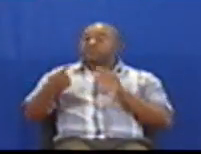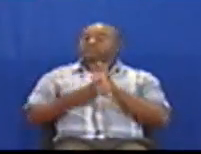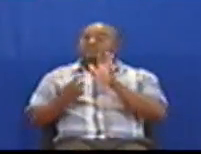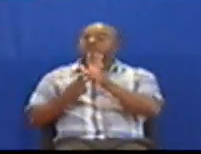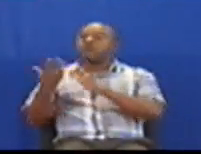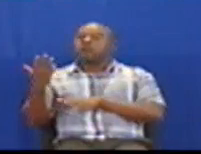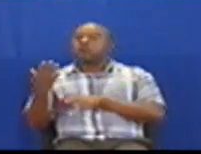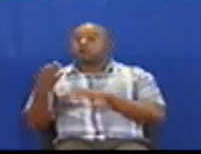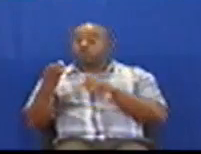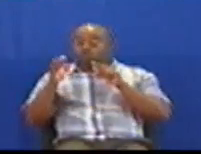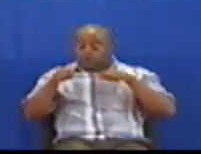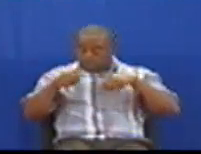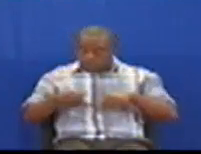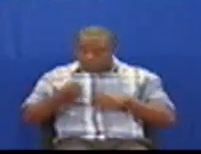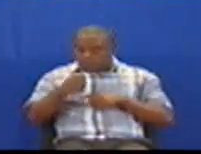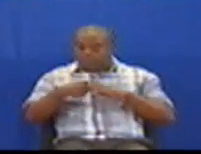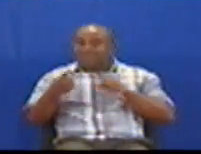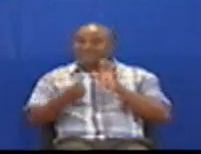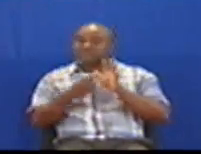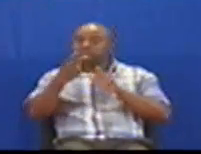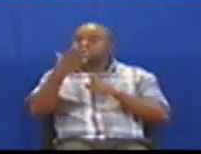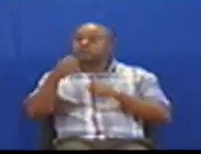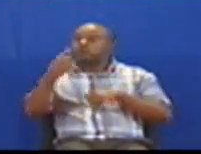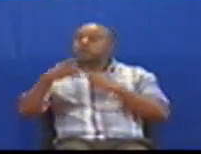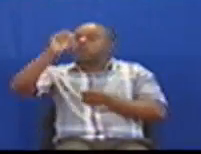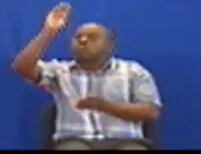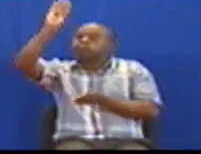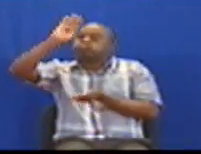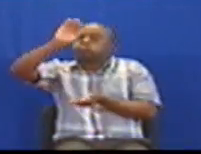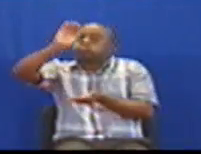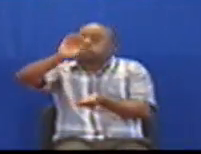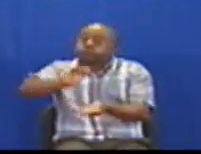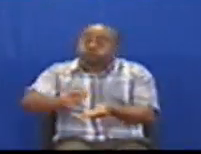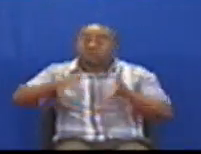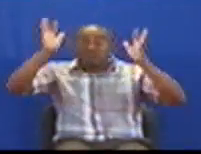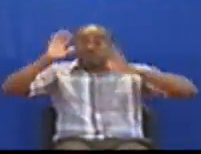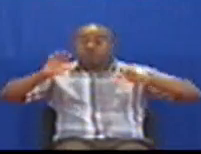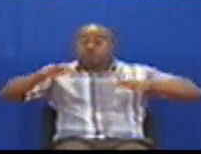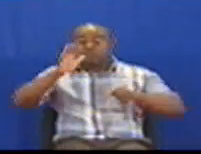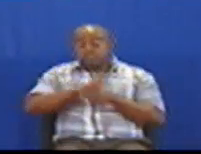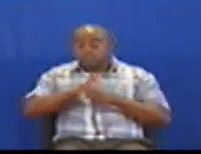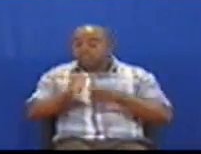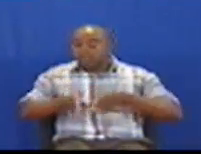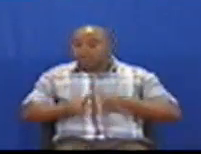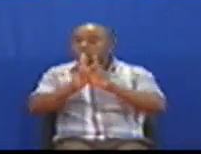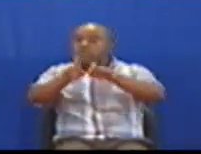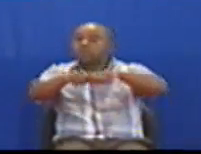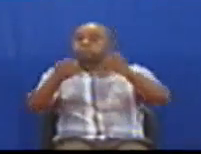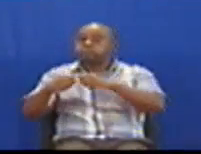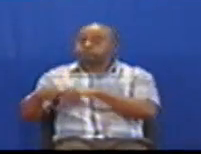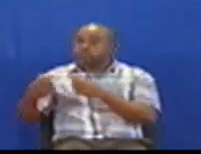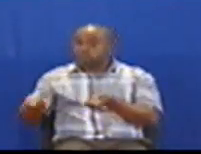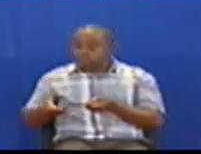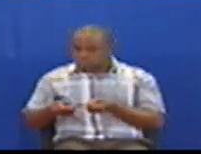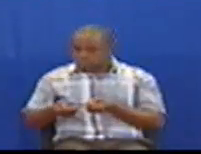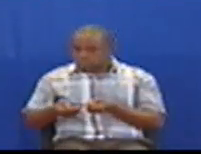tumepata milioni 625. Inazidi kupungua, lakini mvua ni nyingi, barabara zimekatika, kwa hiyo bado wananchi wanashindwa kupitisha mazao yao